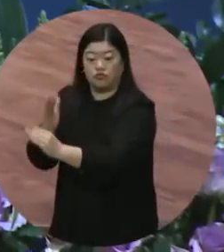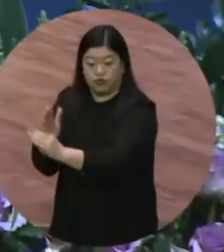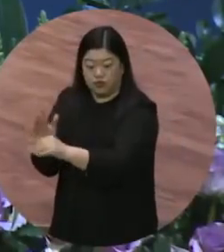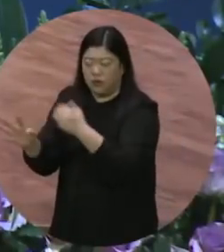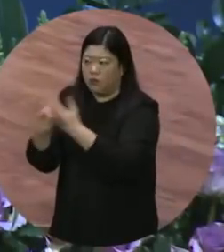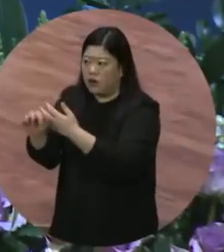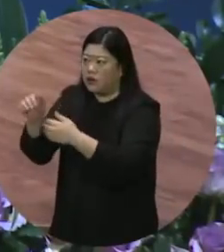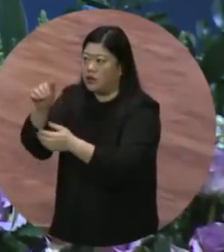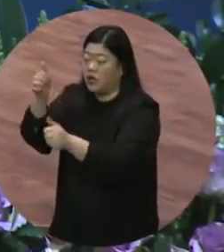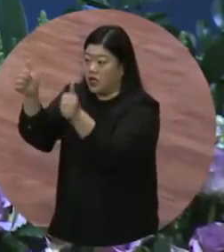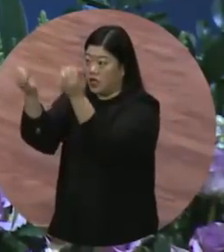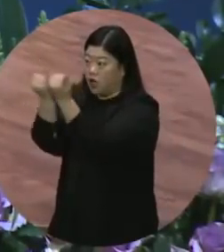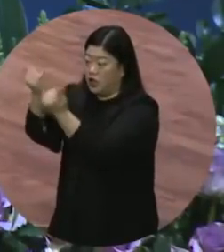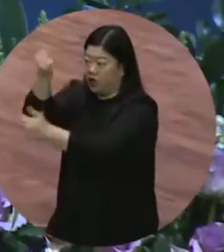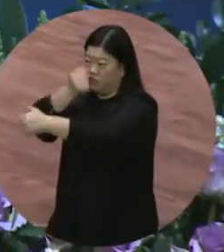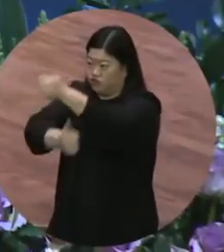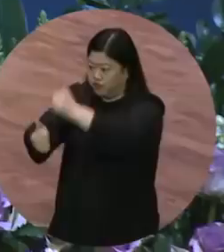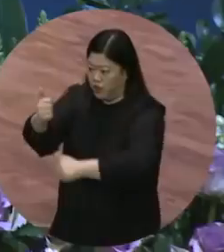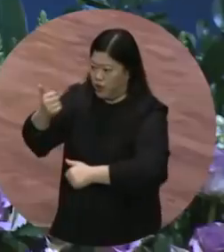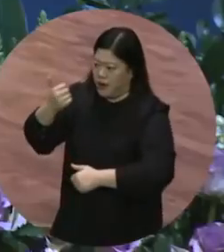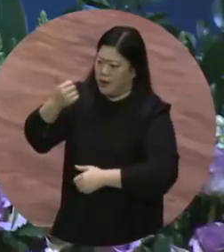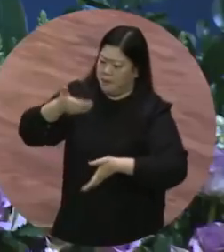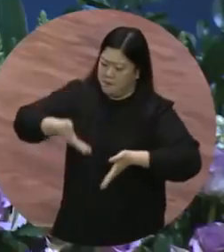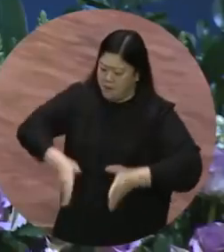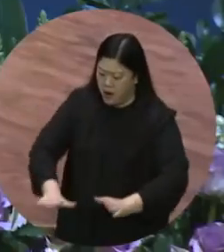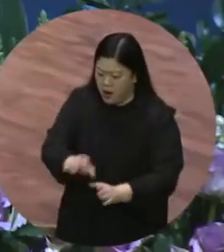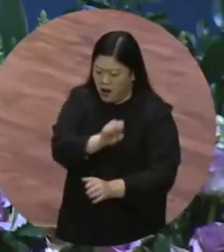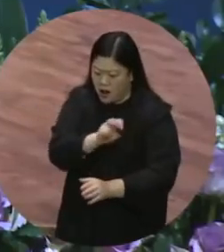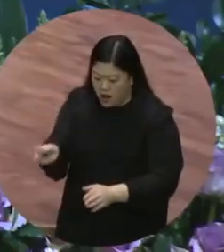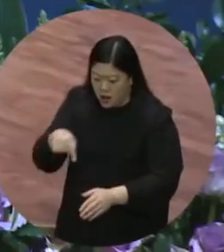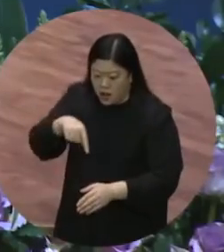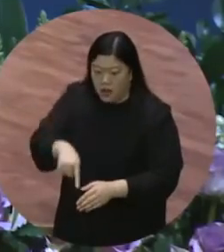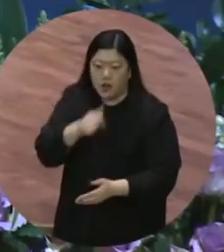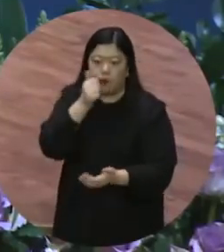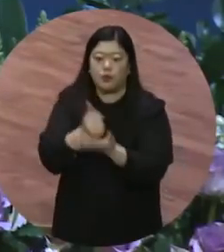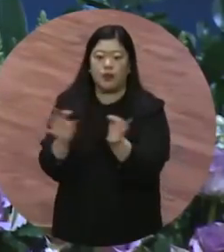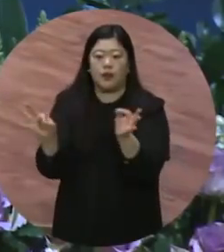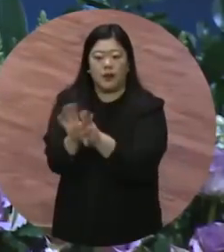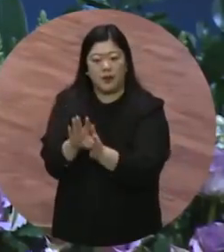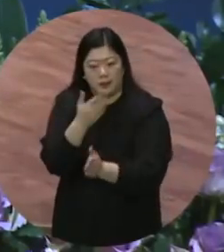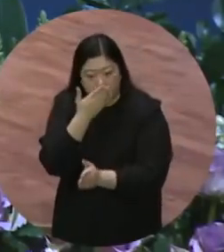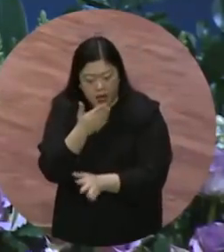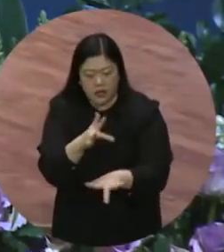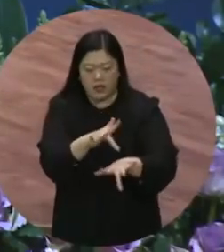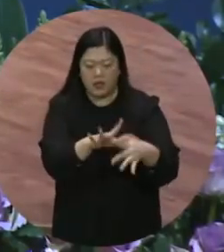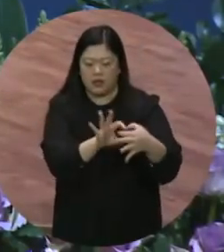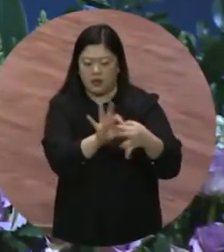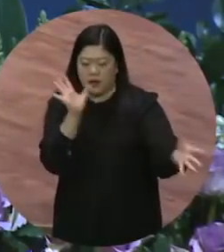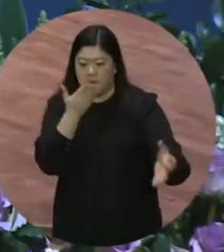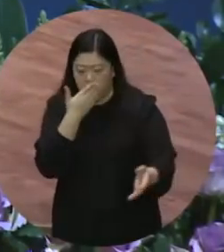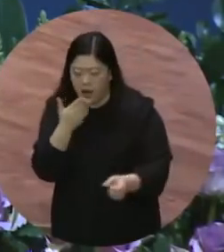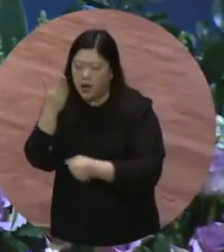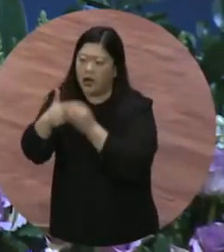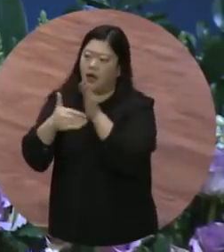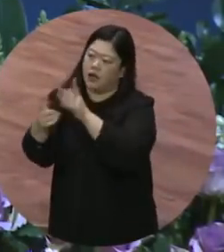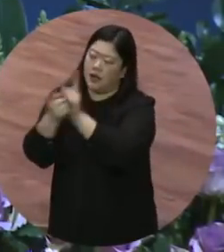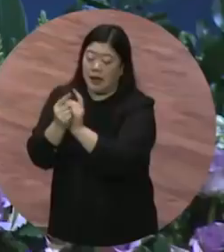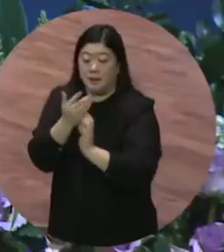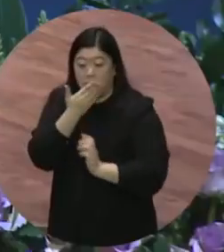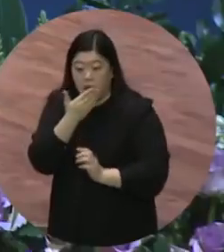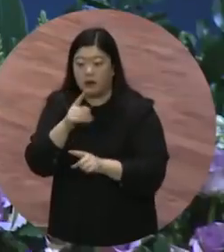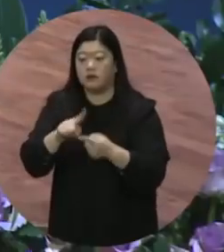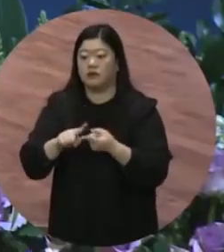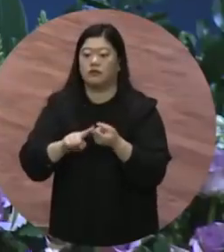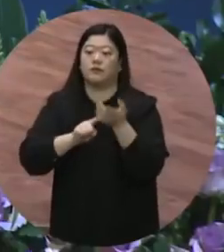인간의 죄가 해결받아야 하나님 만날 수 있고 하나님 만나야 사단의 굴레에서 빠져나올 수 있다고 선언합니다.